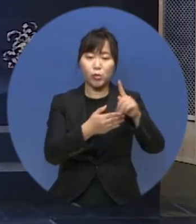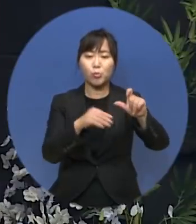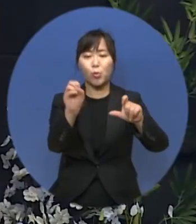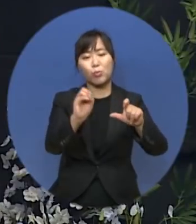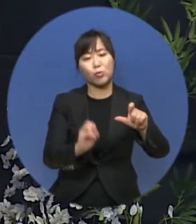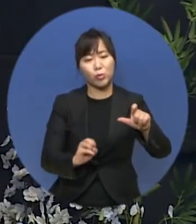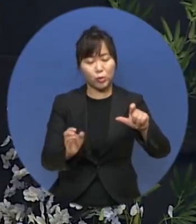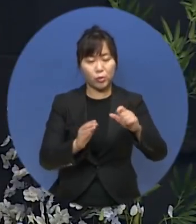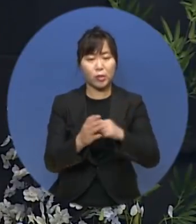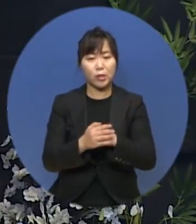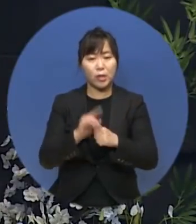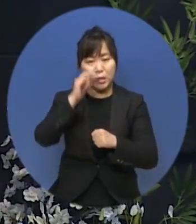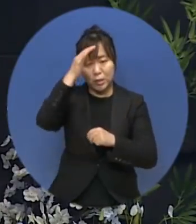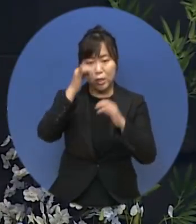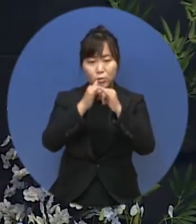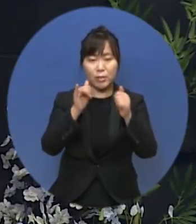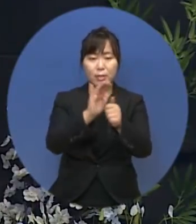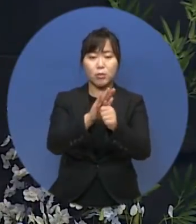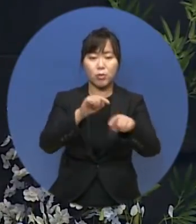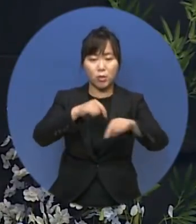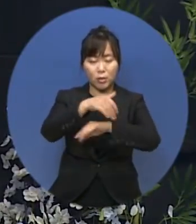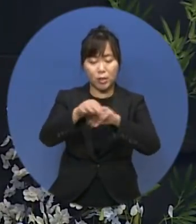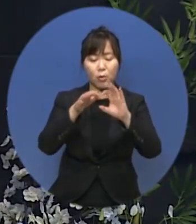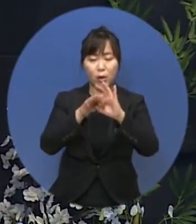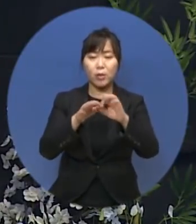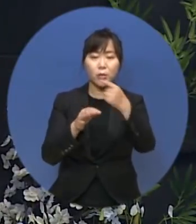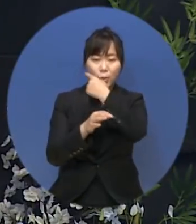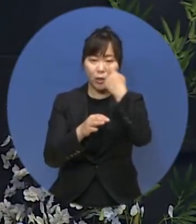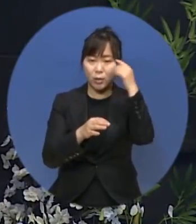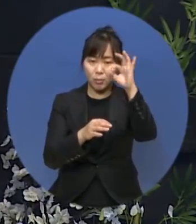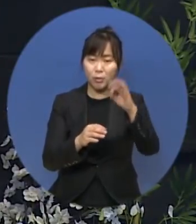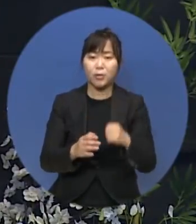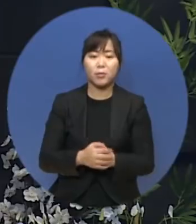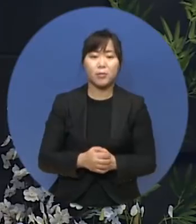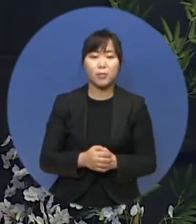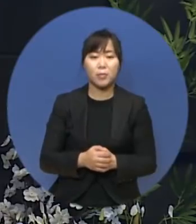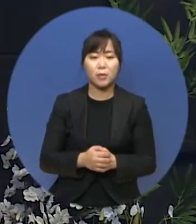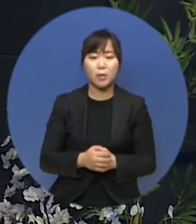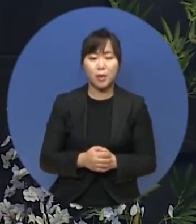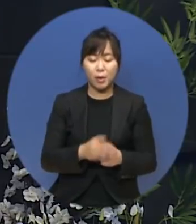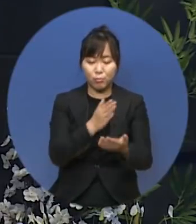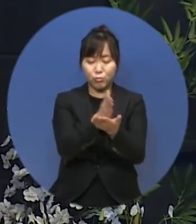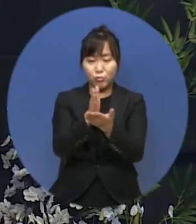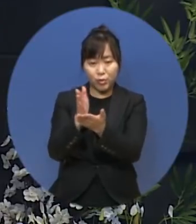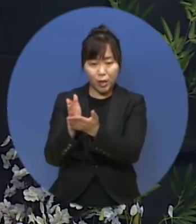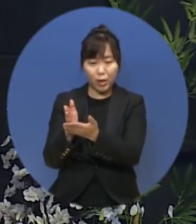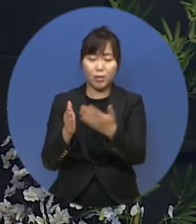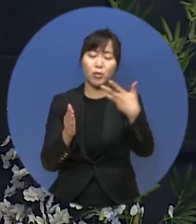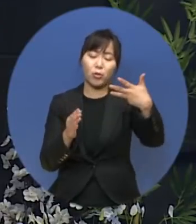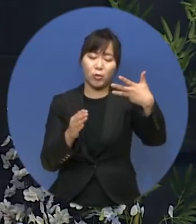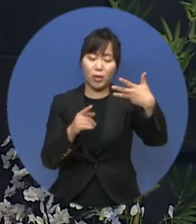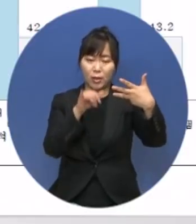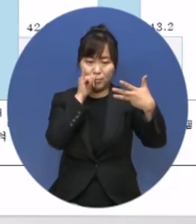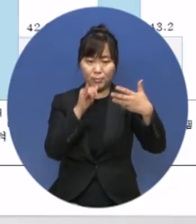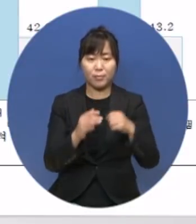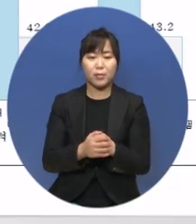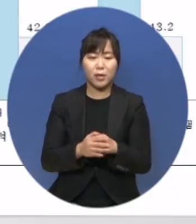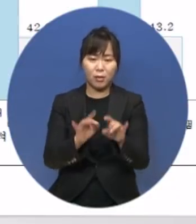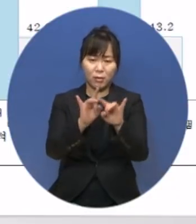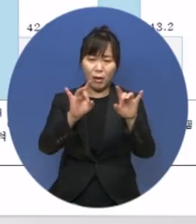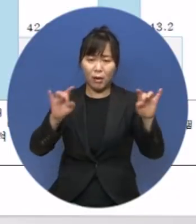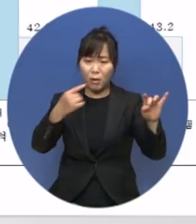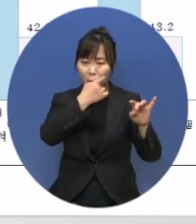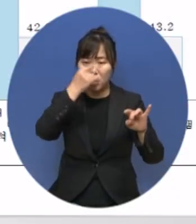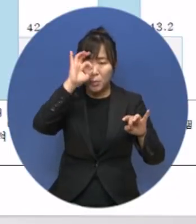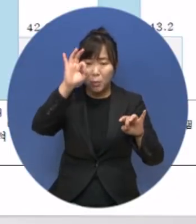되었습니다. 예술인 지원 정책에 대해서 살펴보겠습니다. 예술인 지원 정책은 8개 분야의 정책이 있는데 각각을